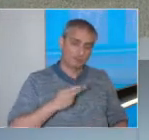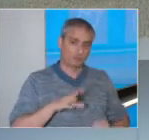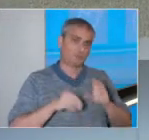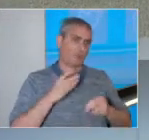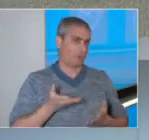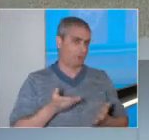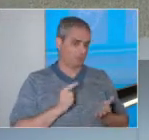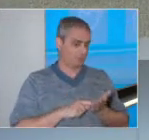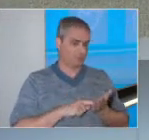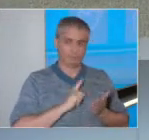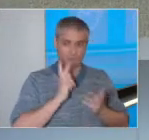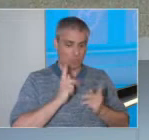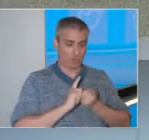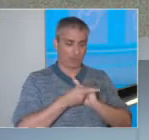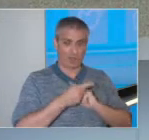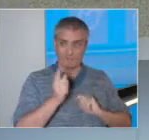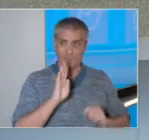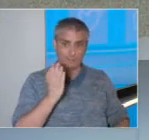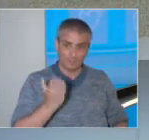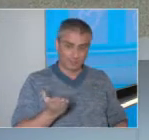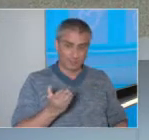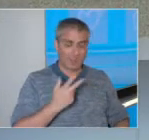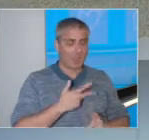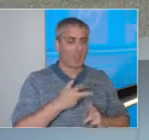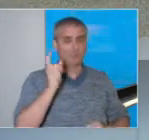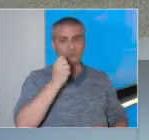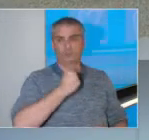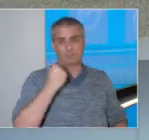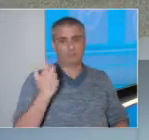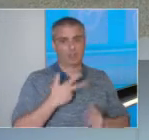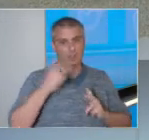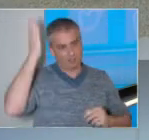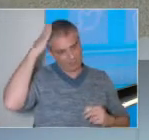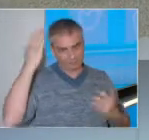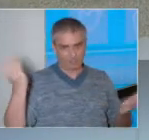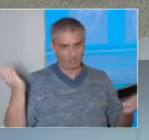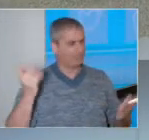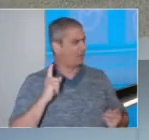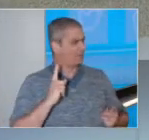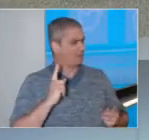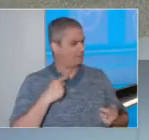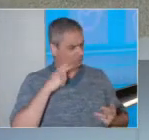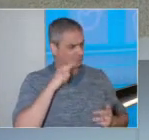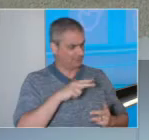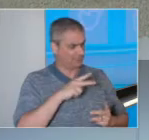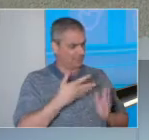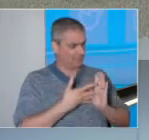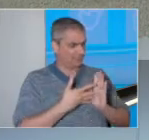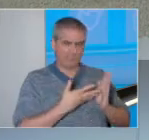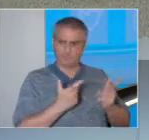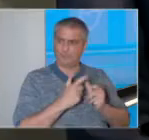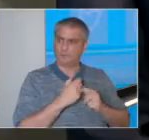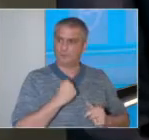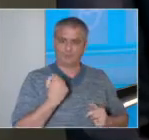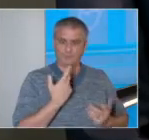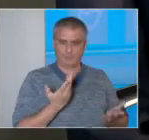בבחירות. ולכן מי שיכול להחליף את נתניהו זה רק איש ימין וזה רק נפתלי בנט. אבל בוא נסתכל על הסקרים. מפלגת